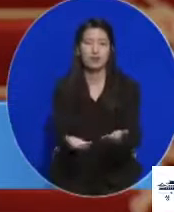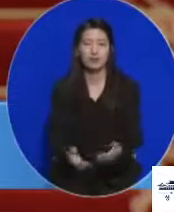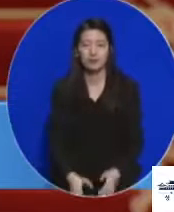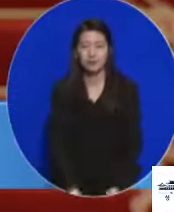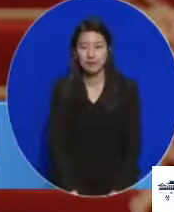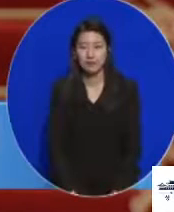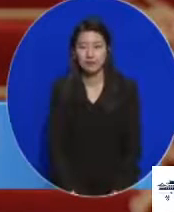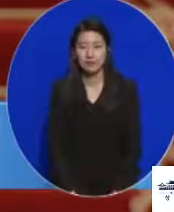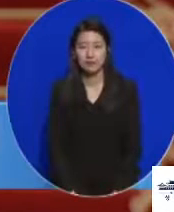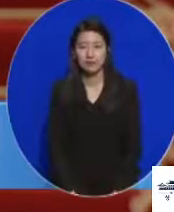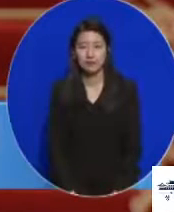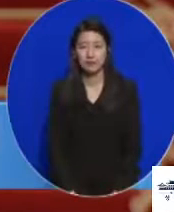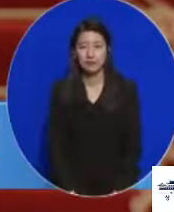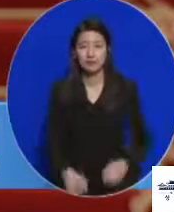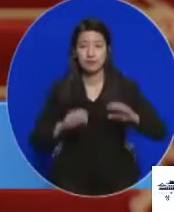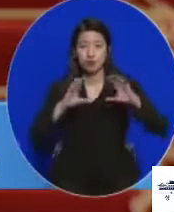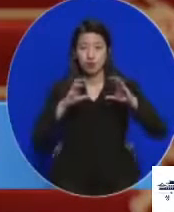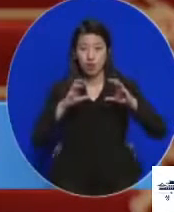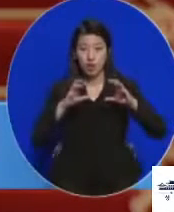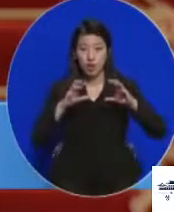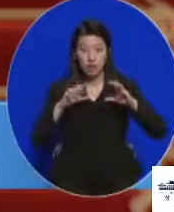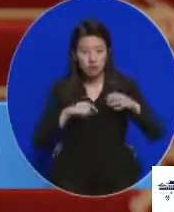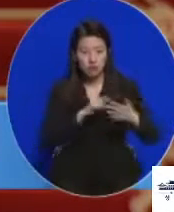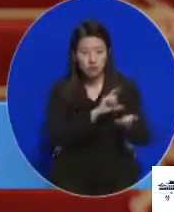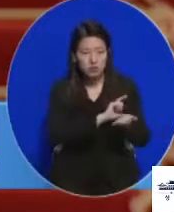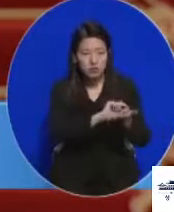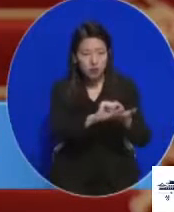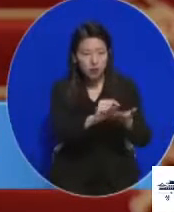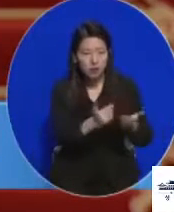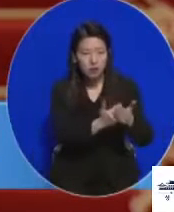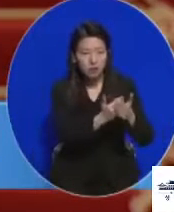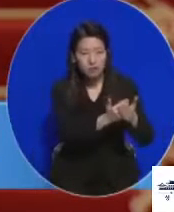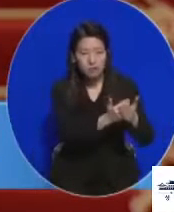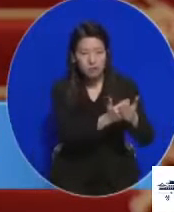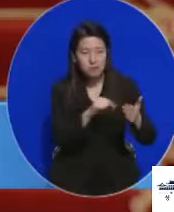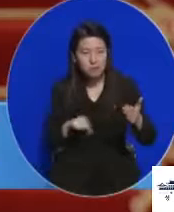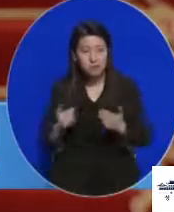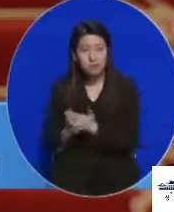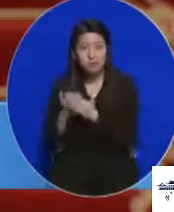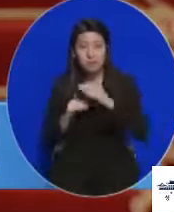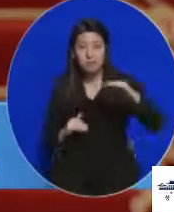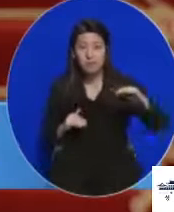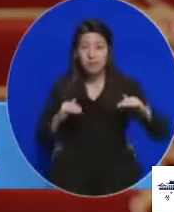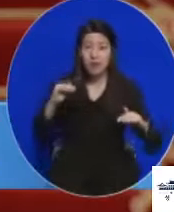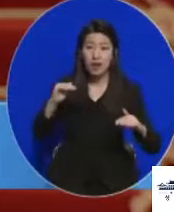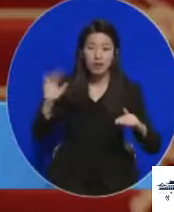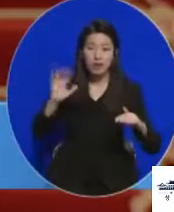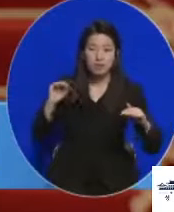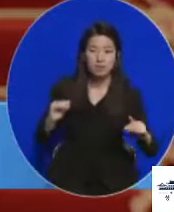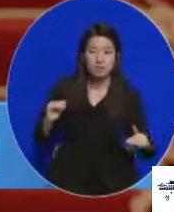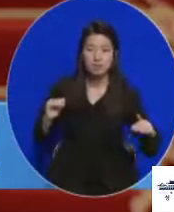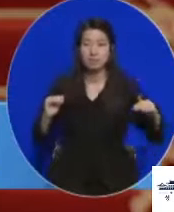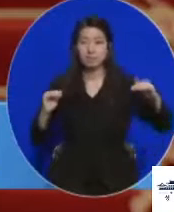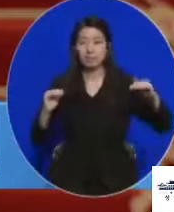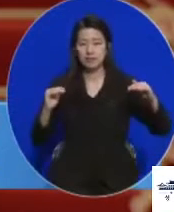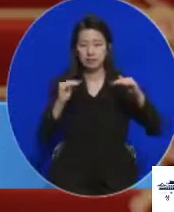또한 국가 균형 발전을 위한 대규모 초강력 프로젝트를 신속하게 추진하고